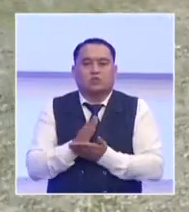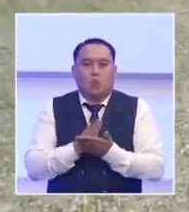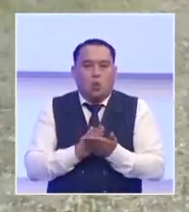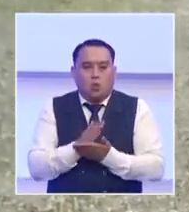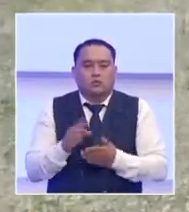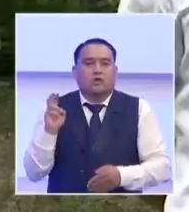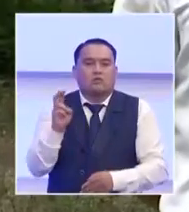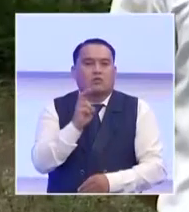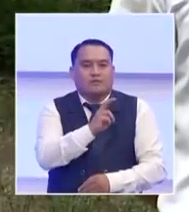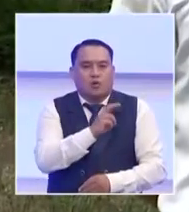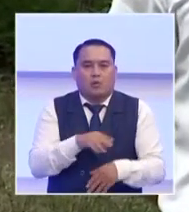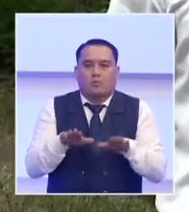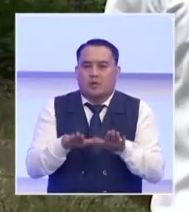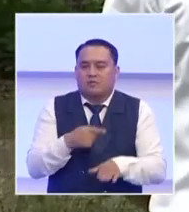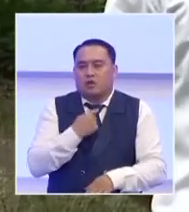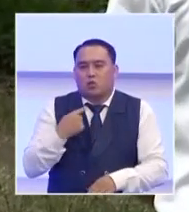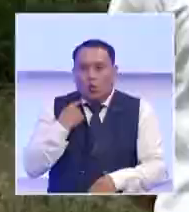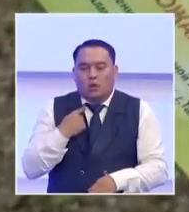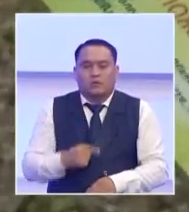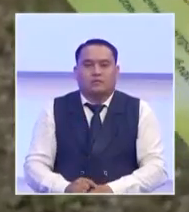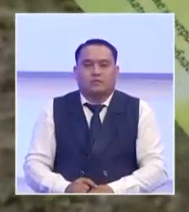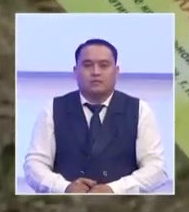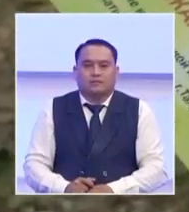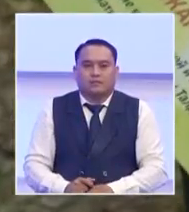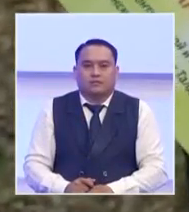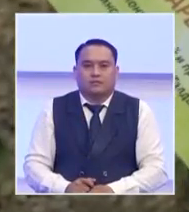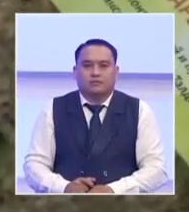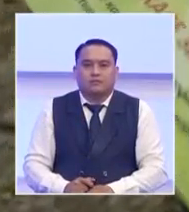обошли зоны отдыха расположены это да курганском лесничестве